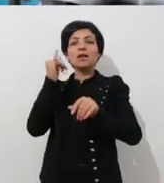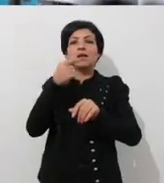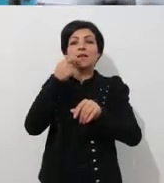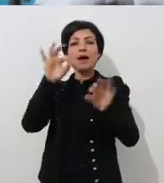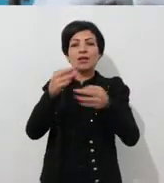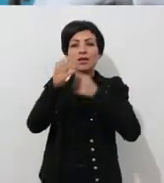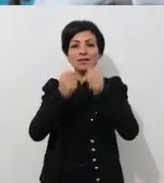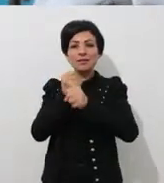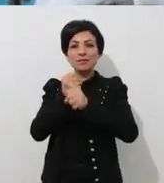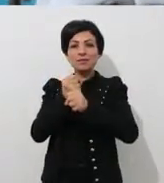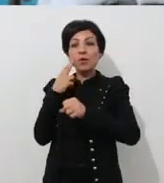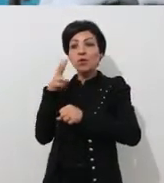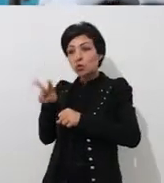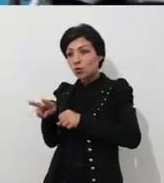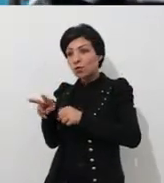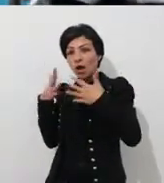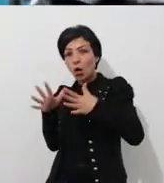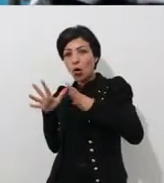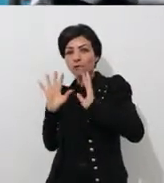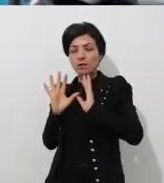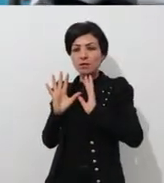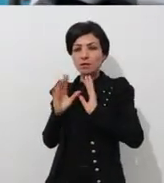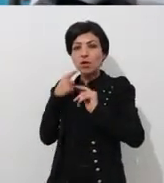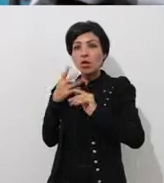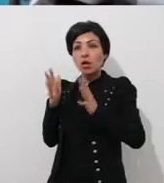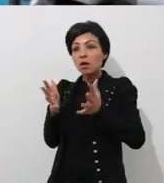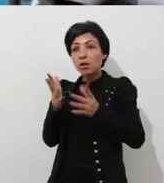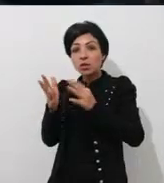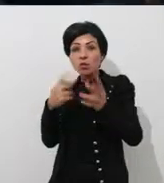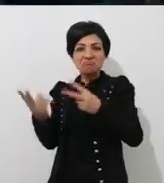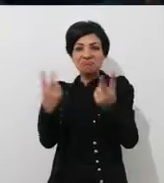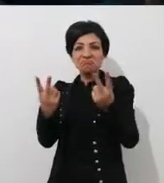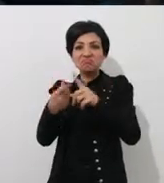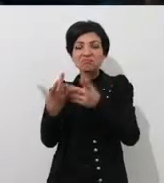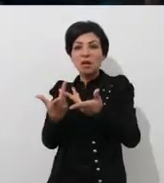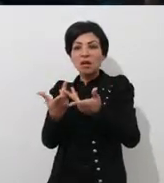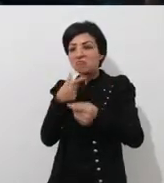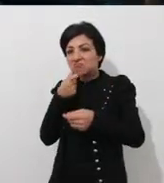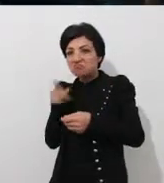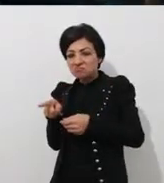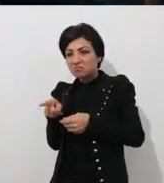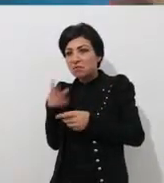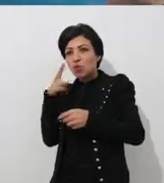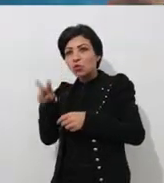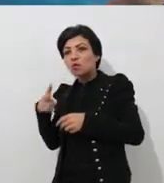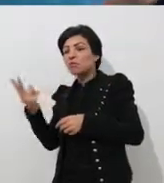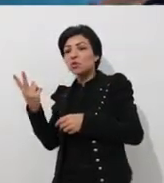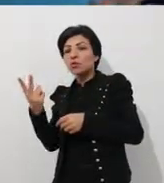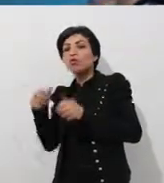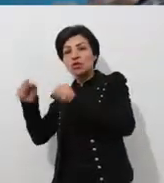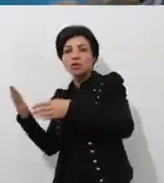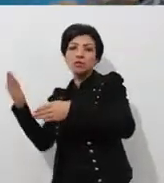من الناس خفت منه، كريته كيفاش ما يحركش يديه، ماهوش معناها كي تشوف تقول ماهوش تلميذ